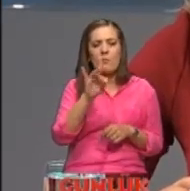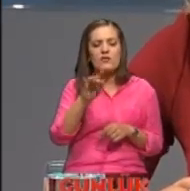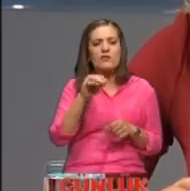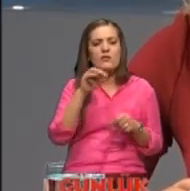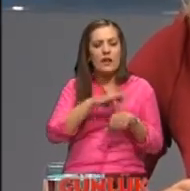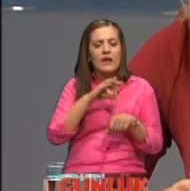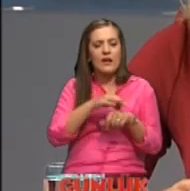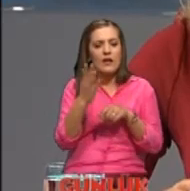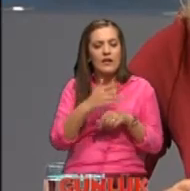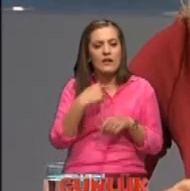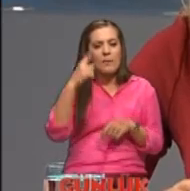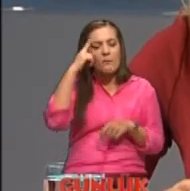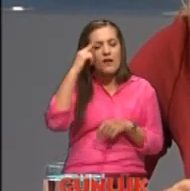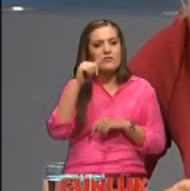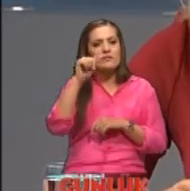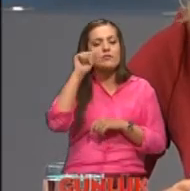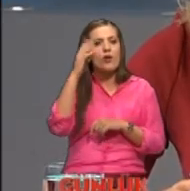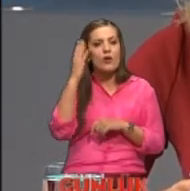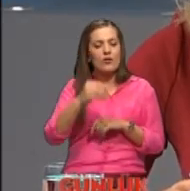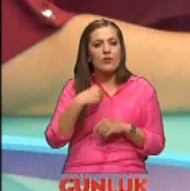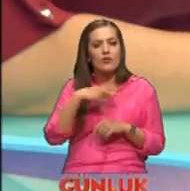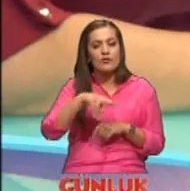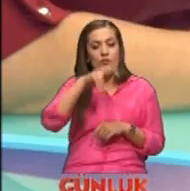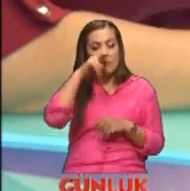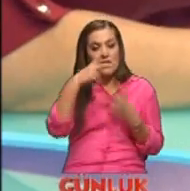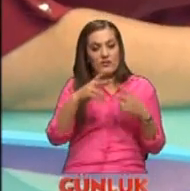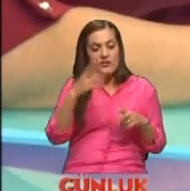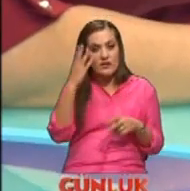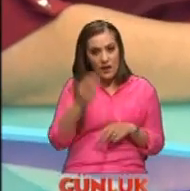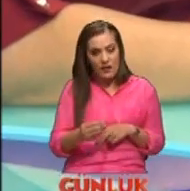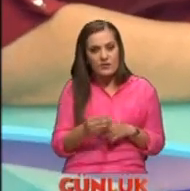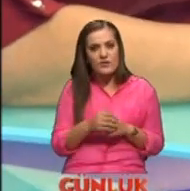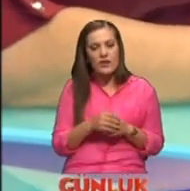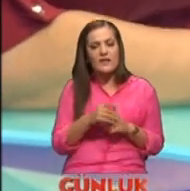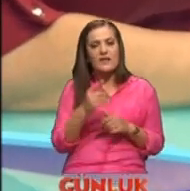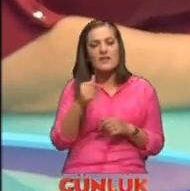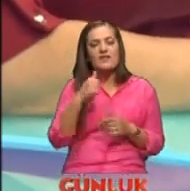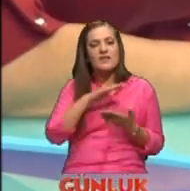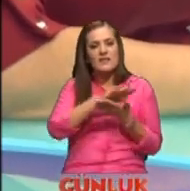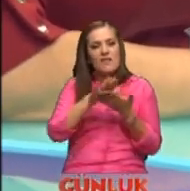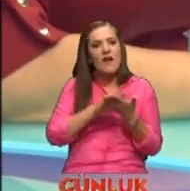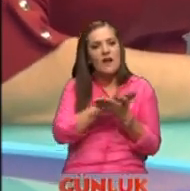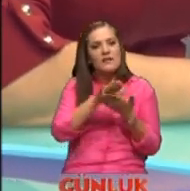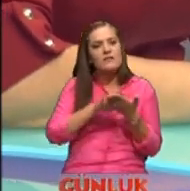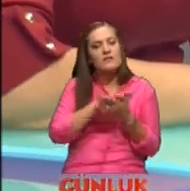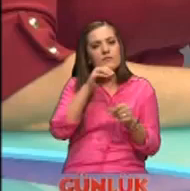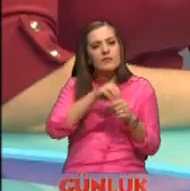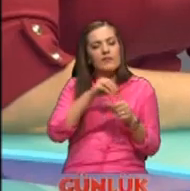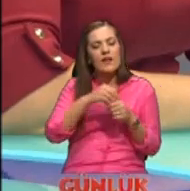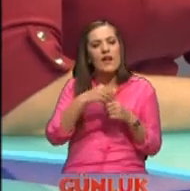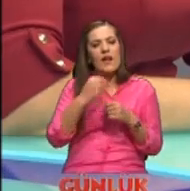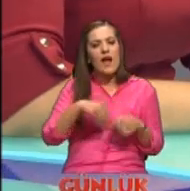dakika kadar başı yukarıda olacak, solunum yolu açık kalacak şekilde sıvazlama şeklinde gaz